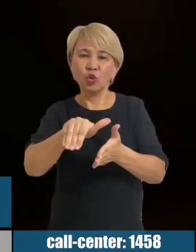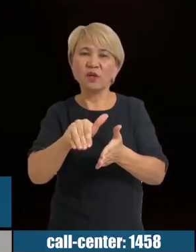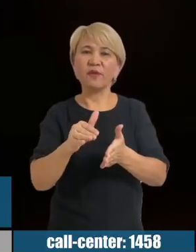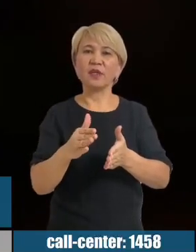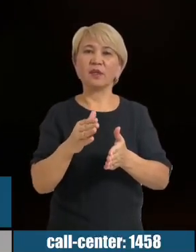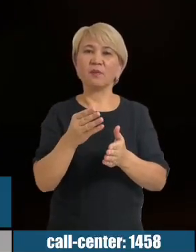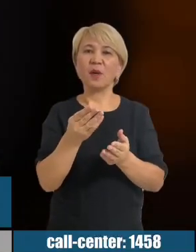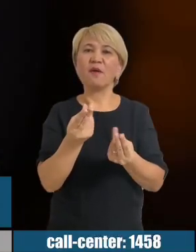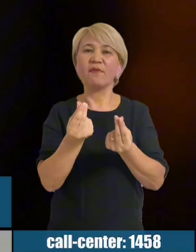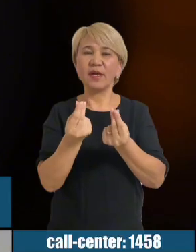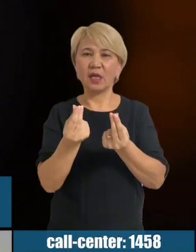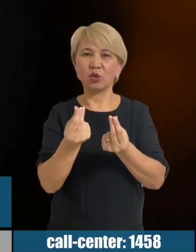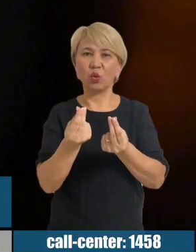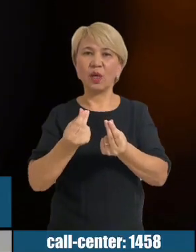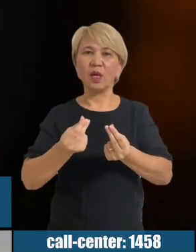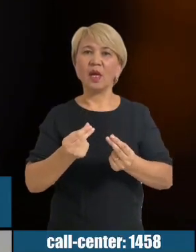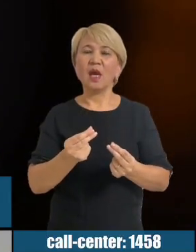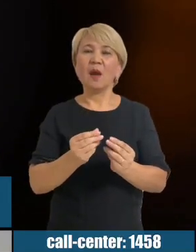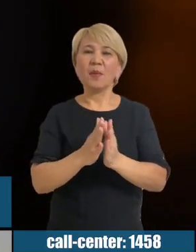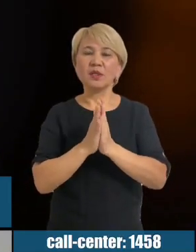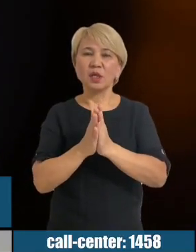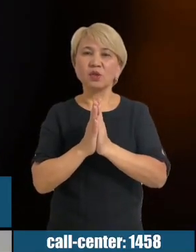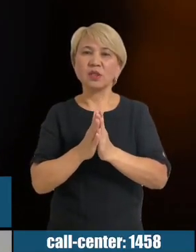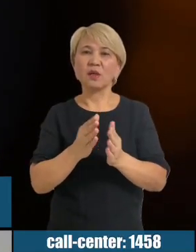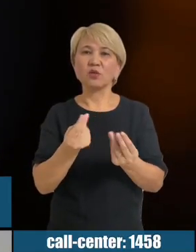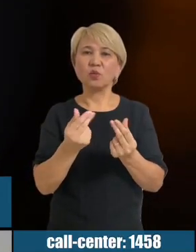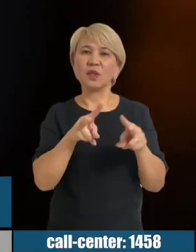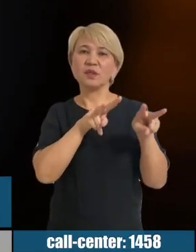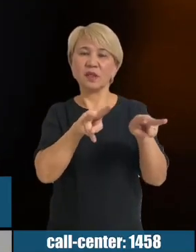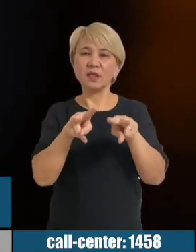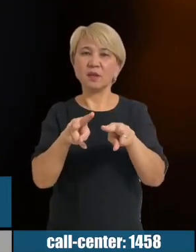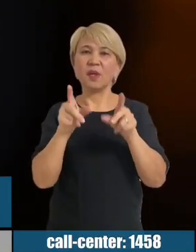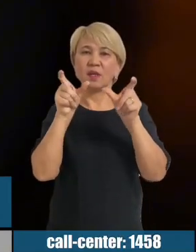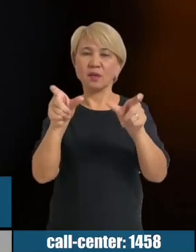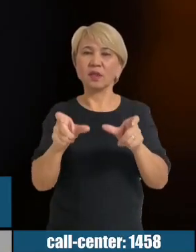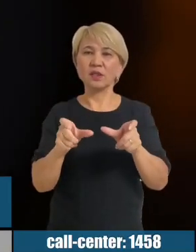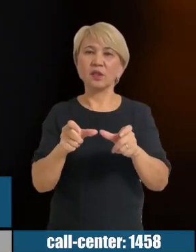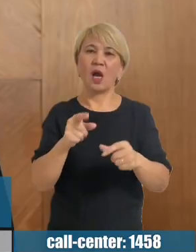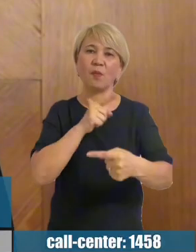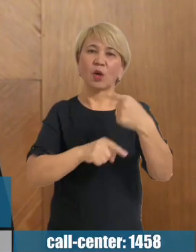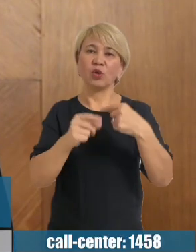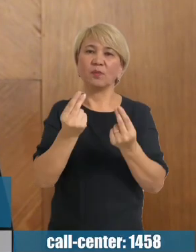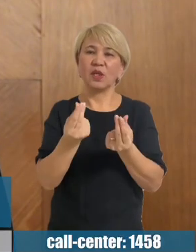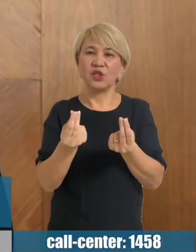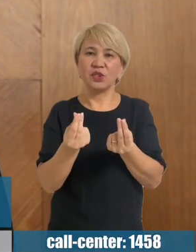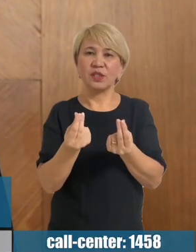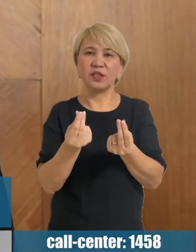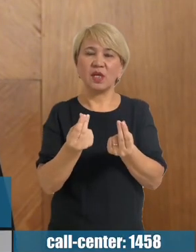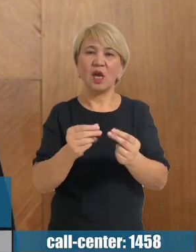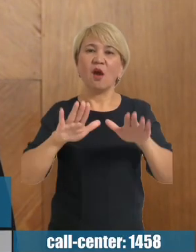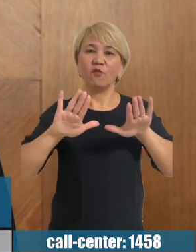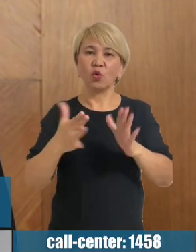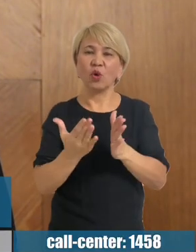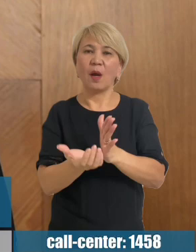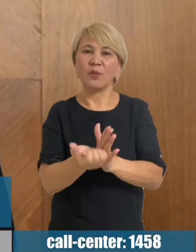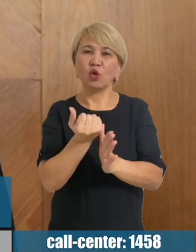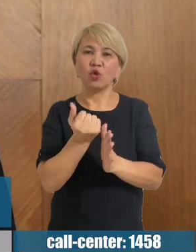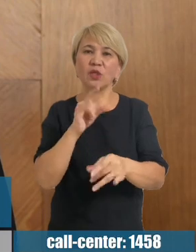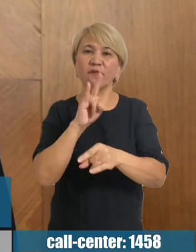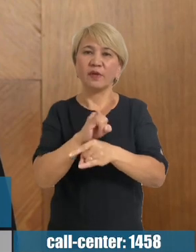курсу. Призываем граждан и субъекты финансового мониторинга, чья деятельность связана с оборотом наличности, в случае обнаружения